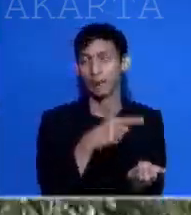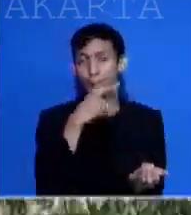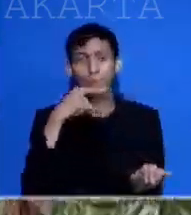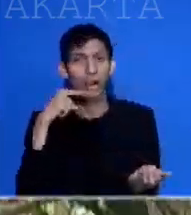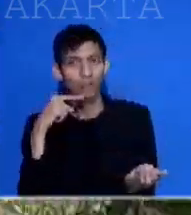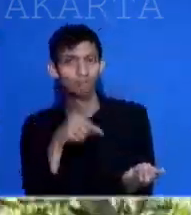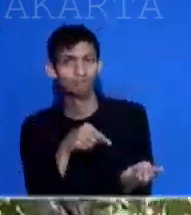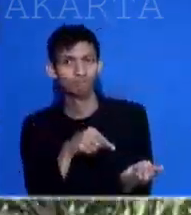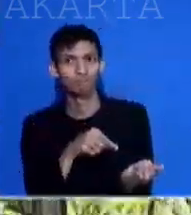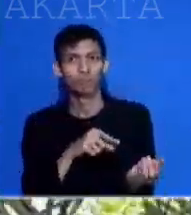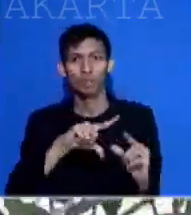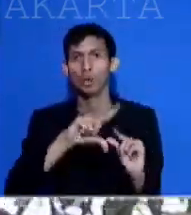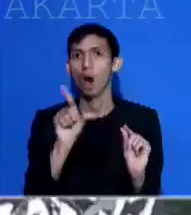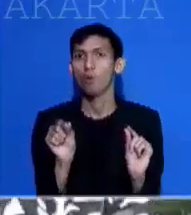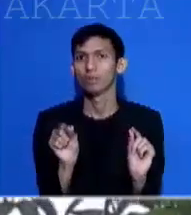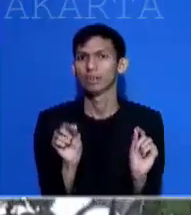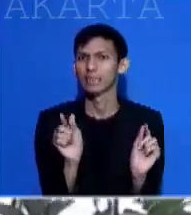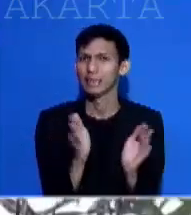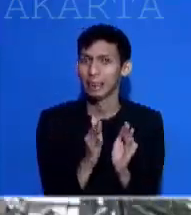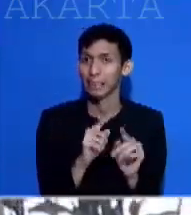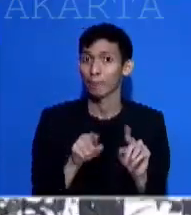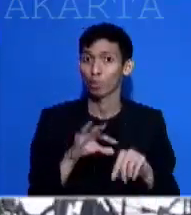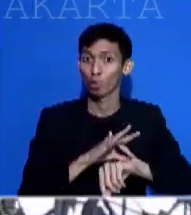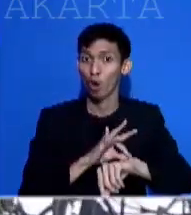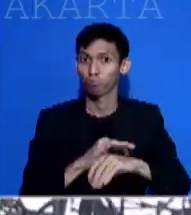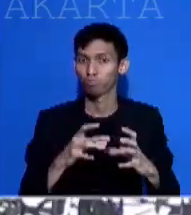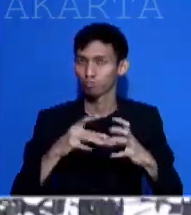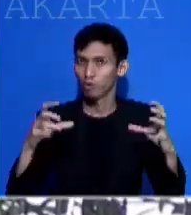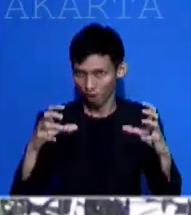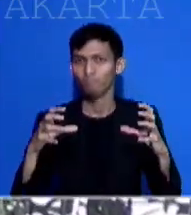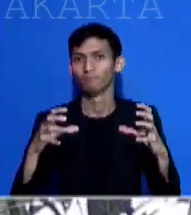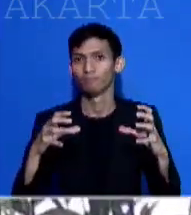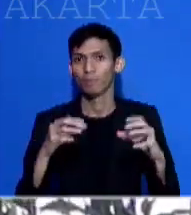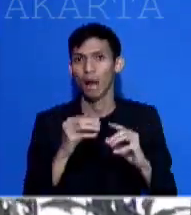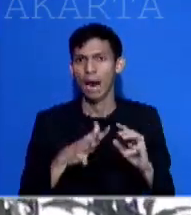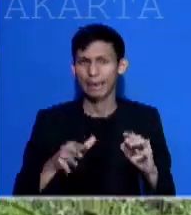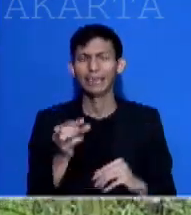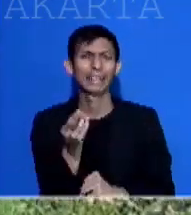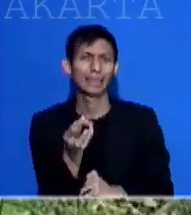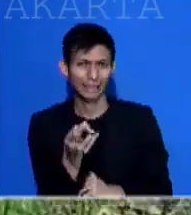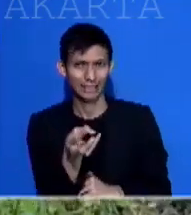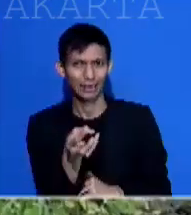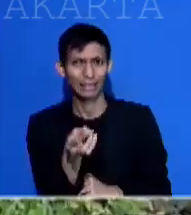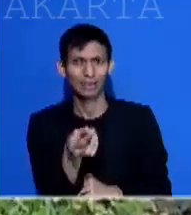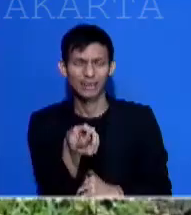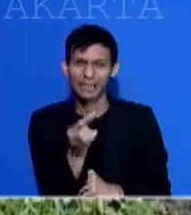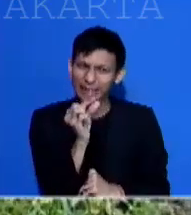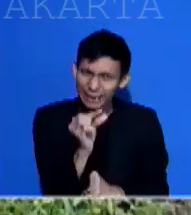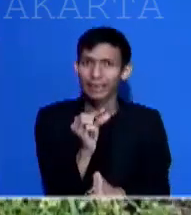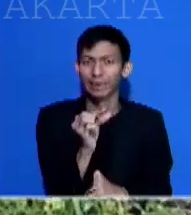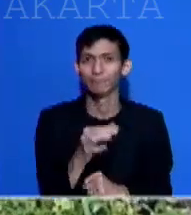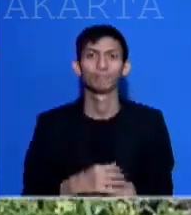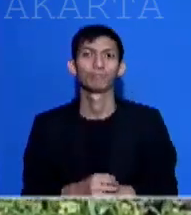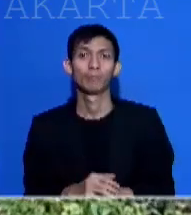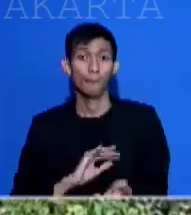ronipun langkung ciut, sawetawis dagingipun kandel, kandutan toyanipun sekedhik lan wijinipun tipis alit. Pelem jinis unggul menika